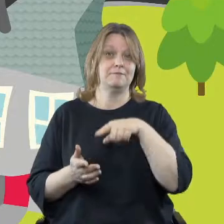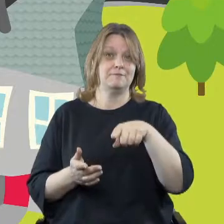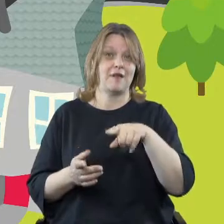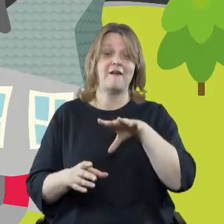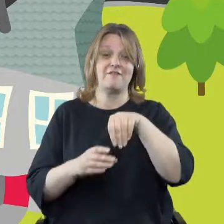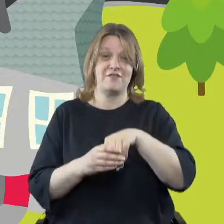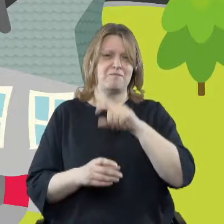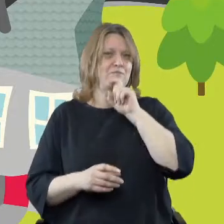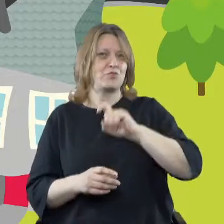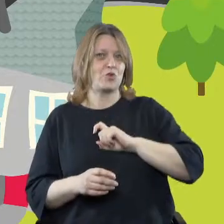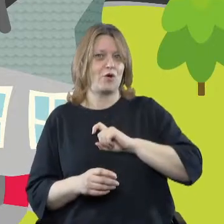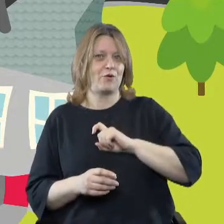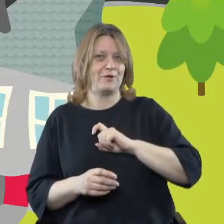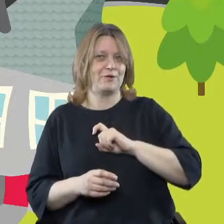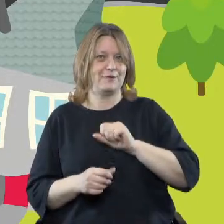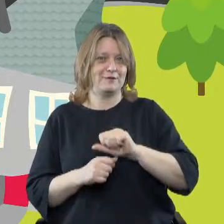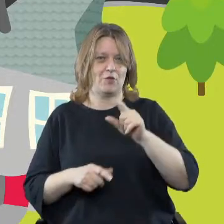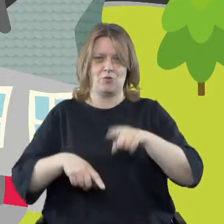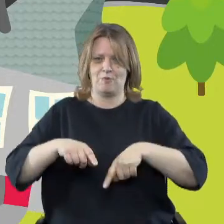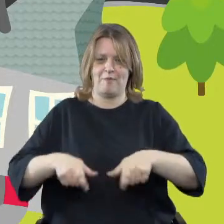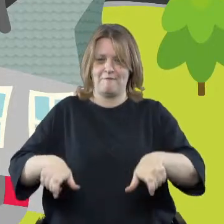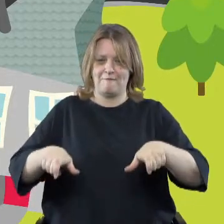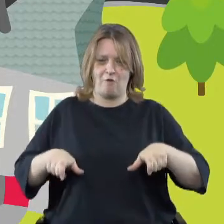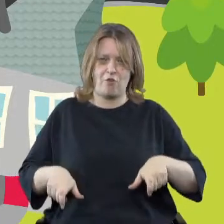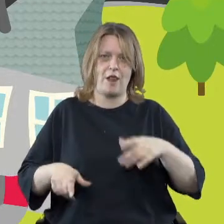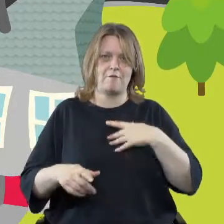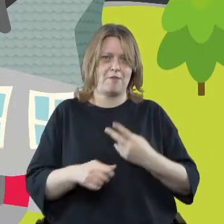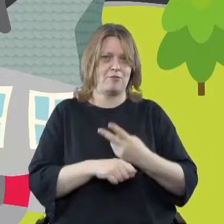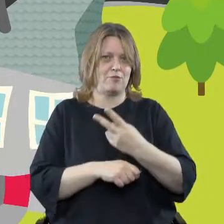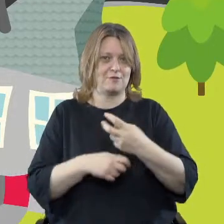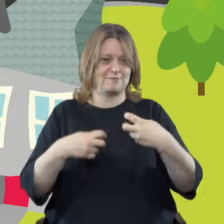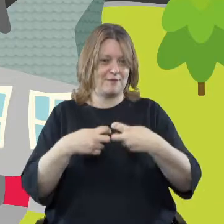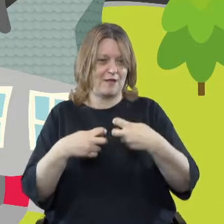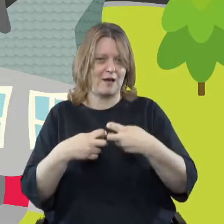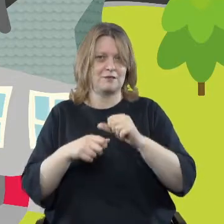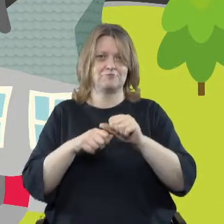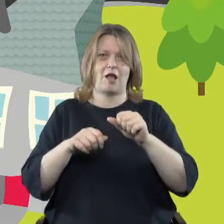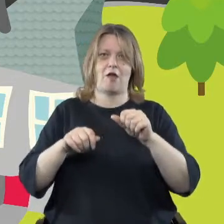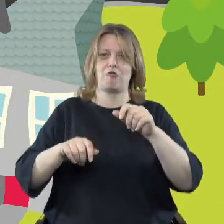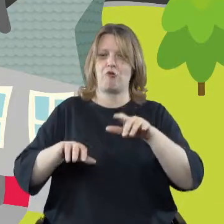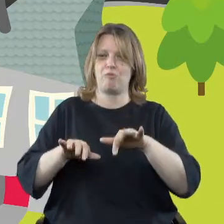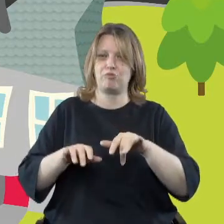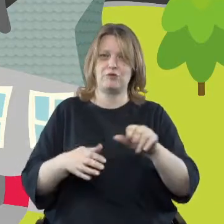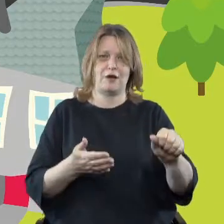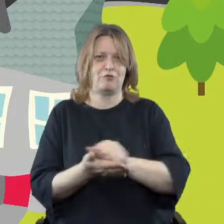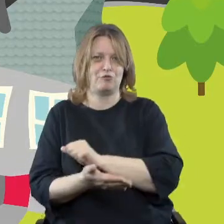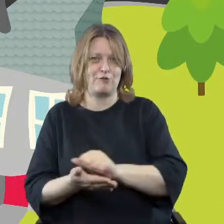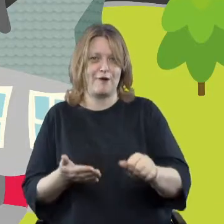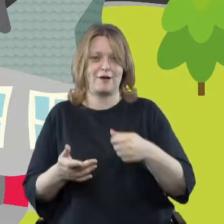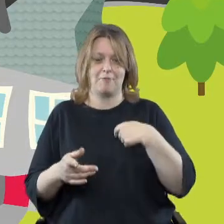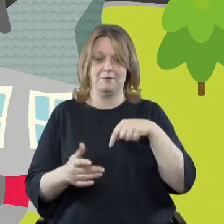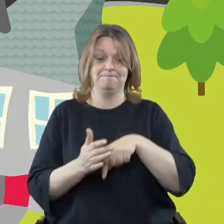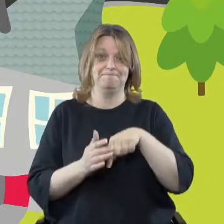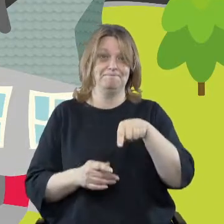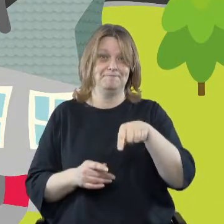mobilne biuro na kółkach. Także są normalnie fotele, jest dostęp do internetu, są komputery, jest drukarka. Także w takim oto pojeździe my